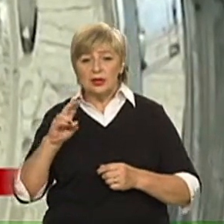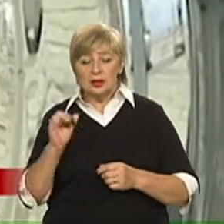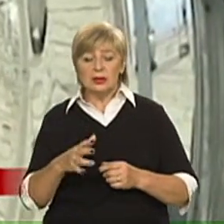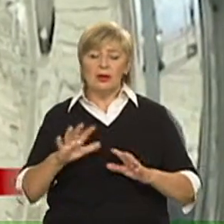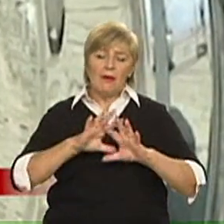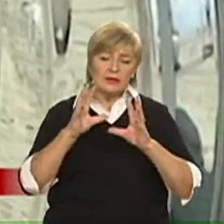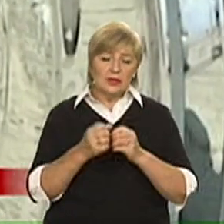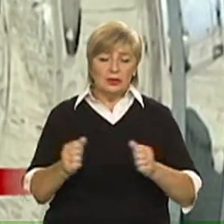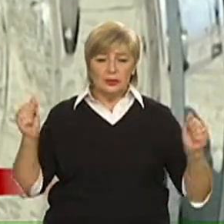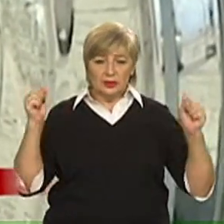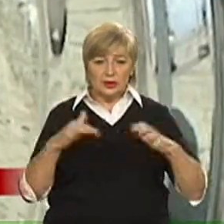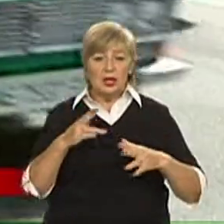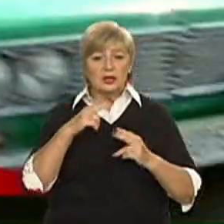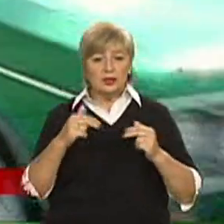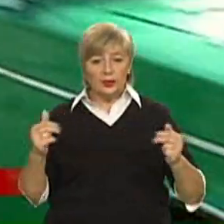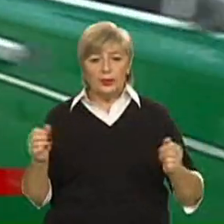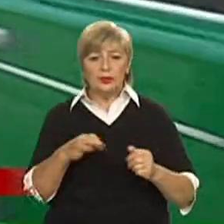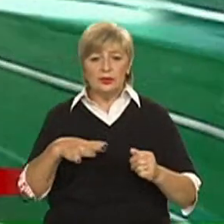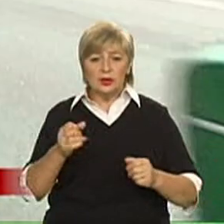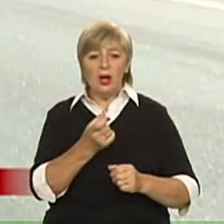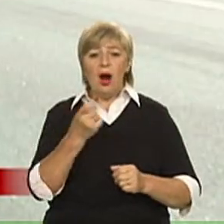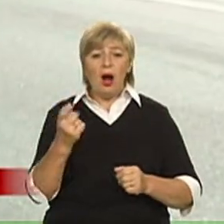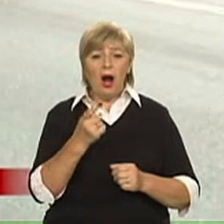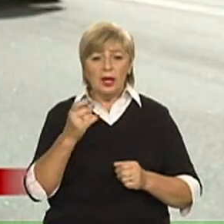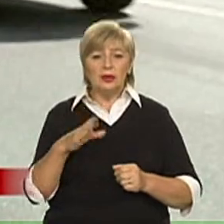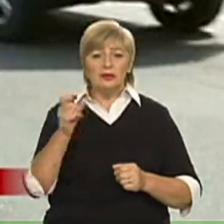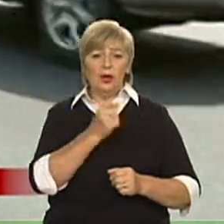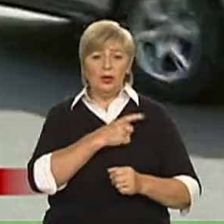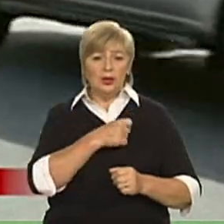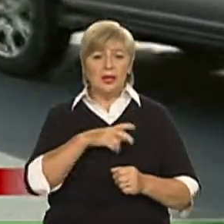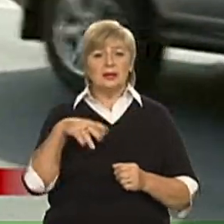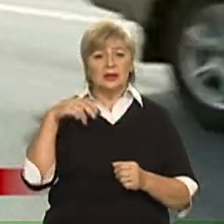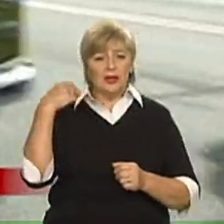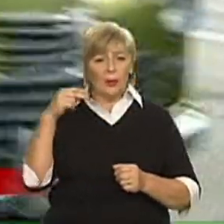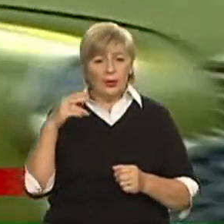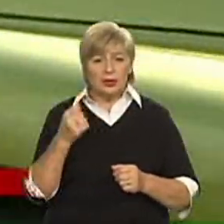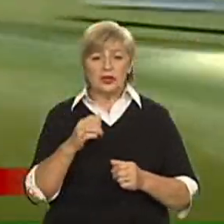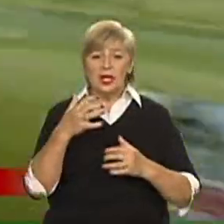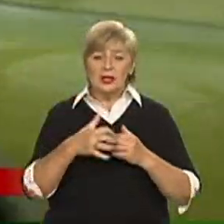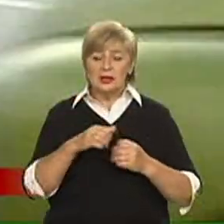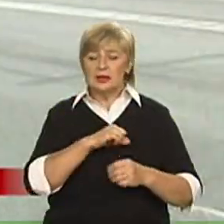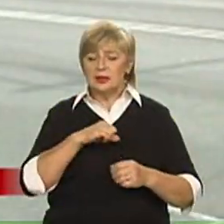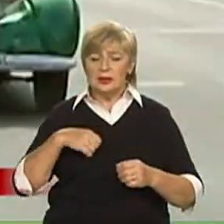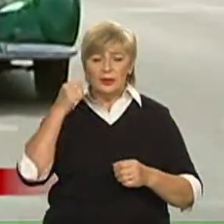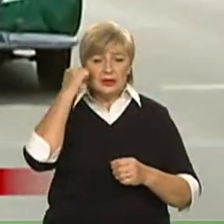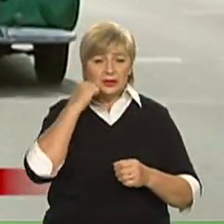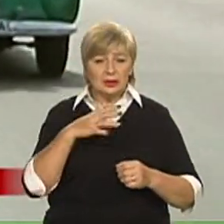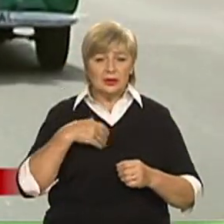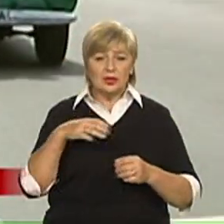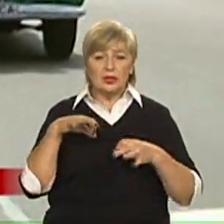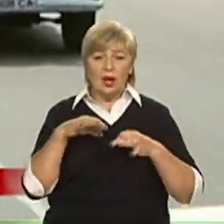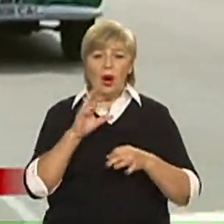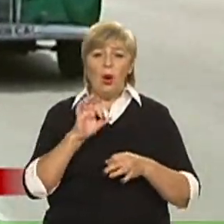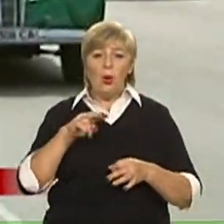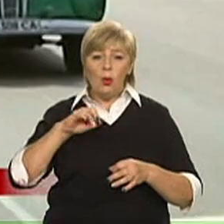сюди з'їдуться учасники з Дніпропетровської області, Харкова, Одеси, Запоріжжя. Серед найстарших машин – марки